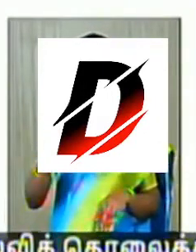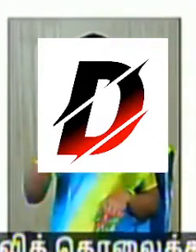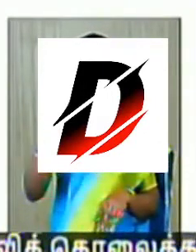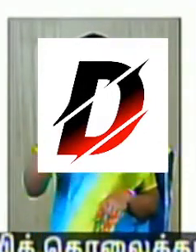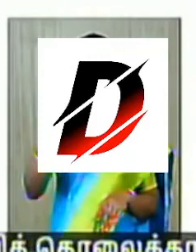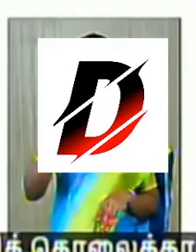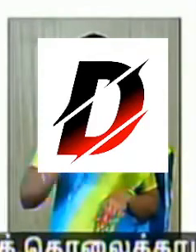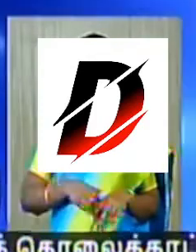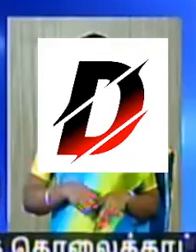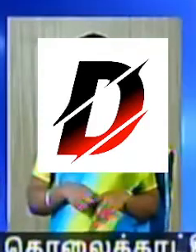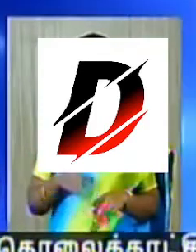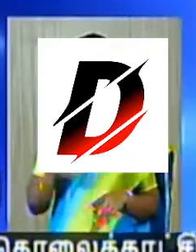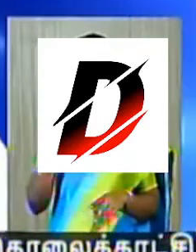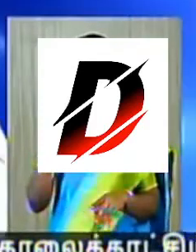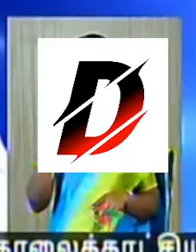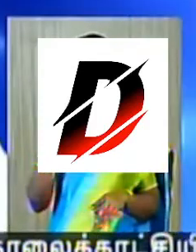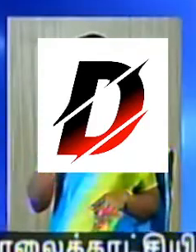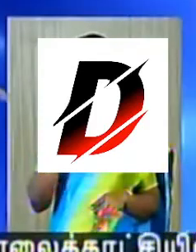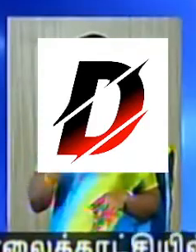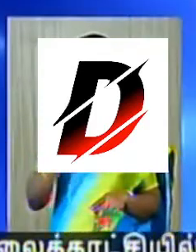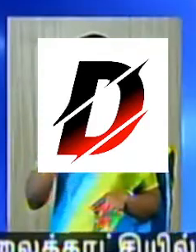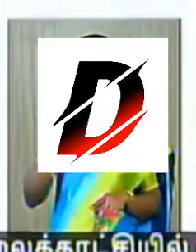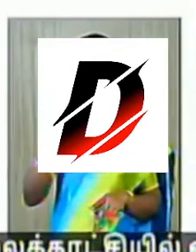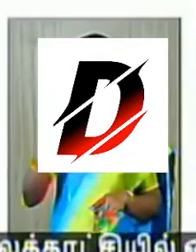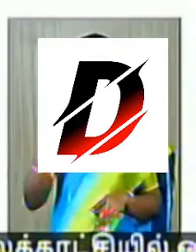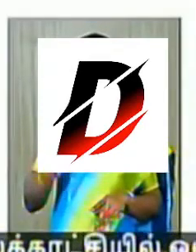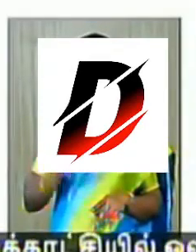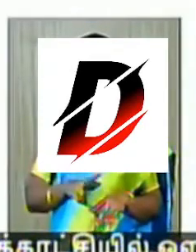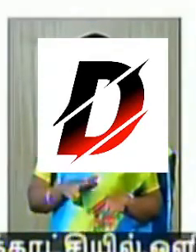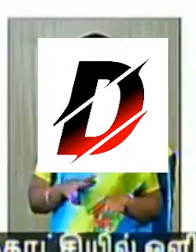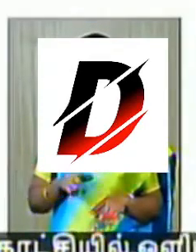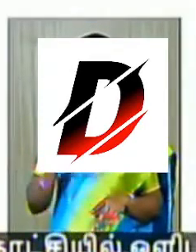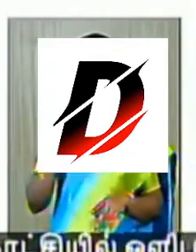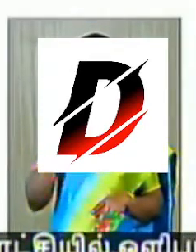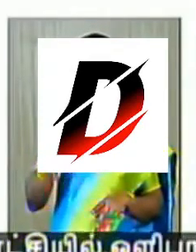9 × 3 = 27. இப்போ பாருங்கள், நான் 9 எப்படி சொன்னால் முடிஞ்சு போச்சா, 9 = 36,